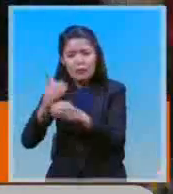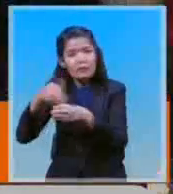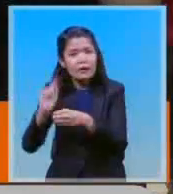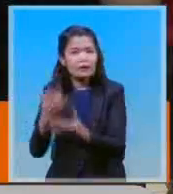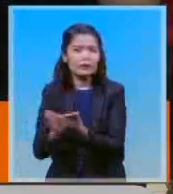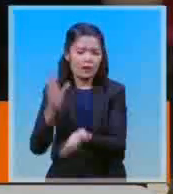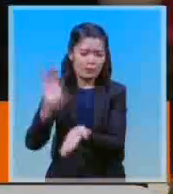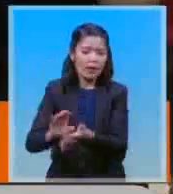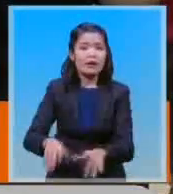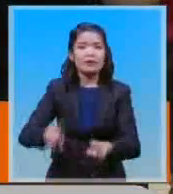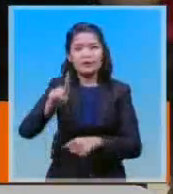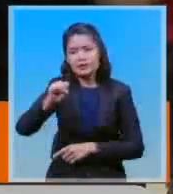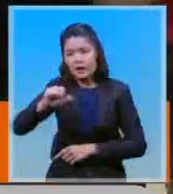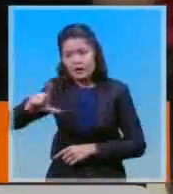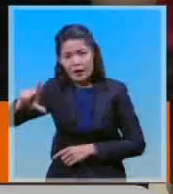2